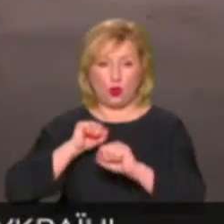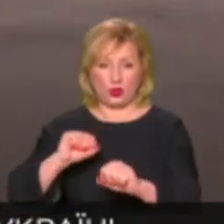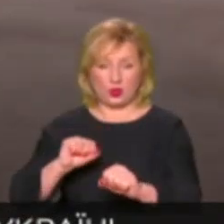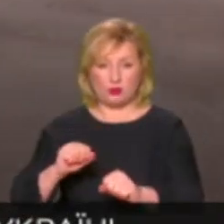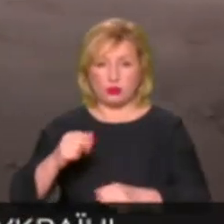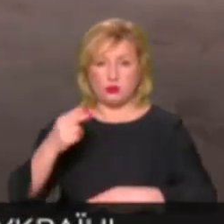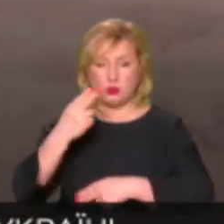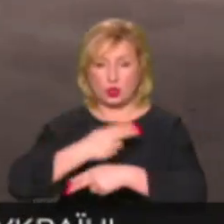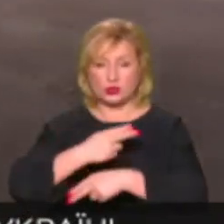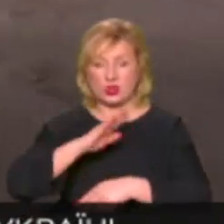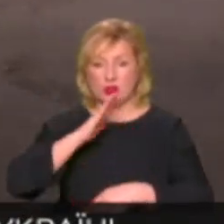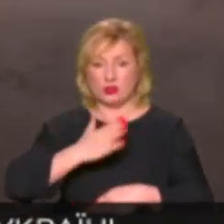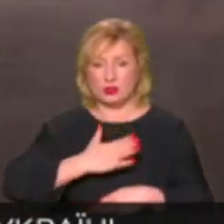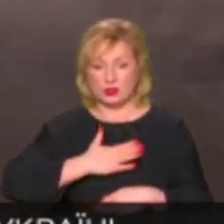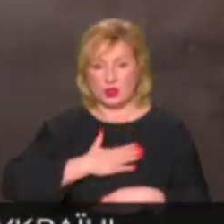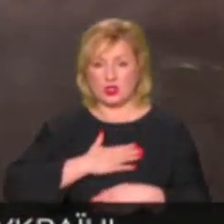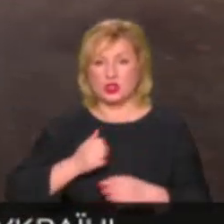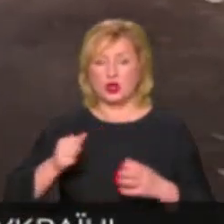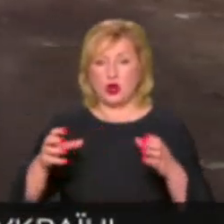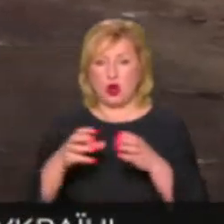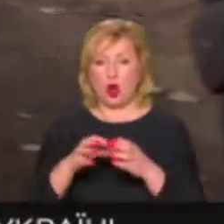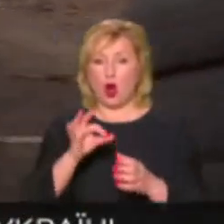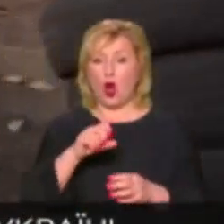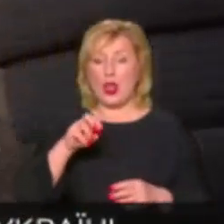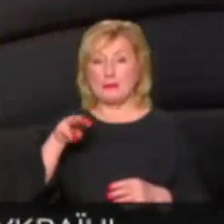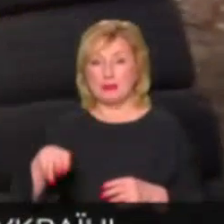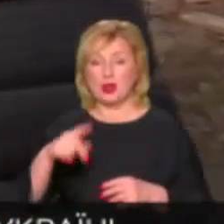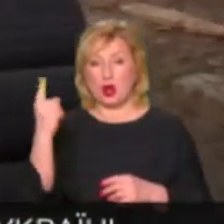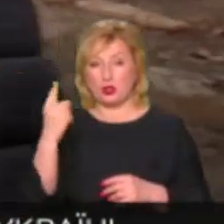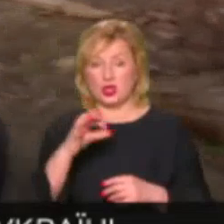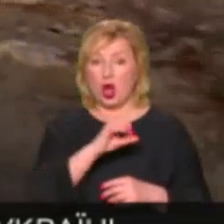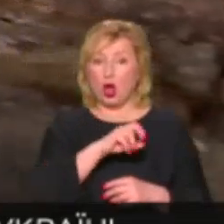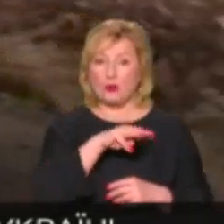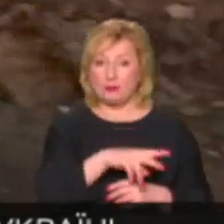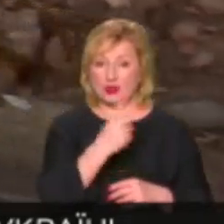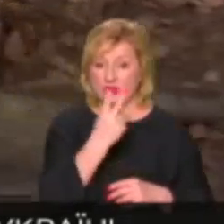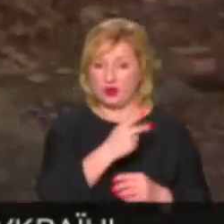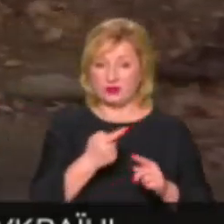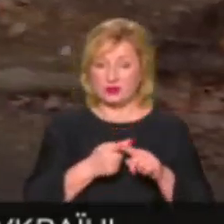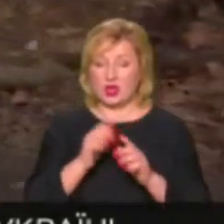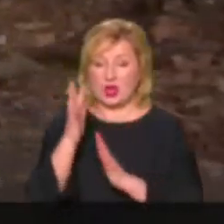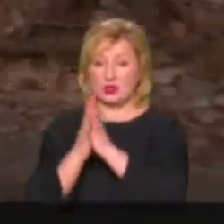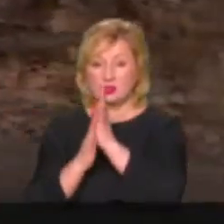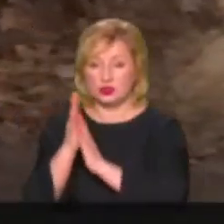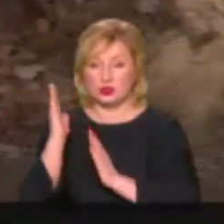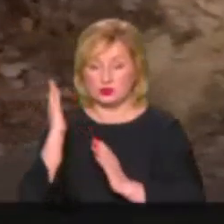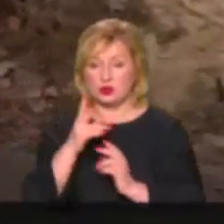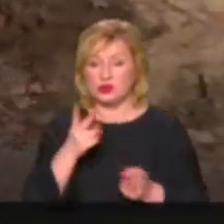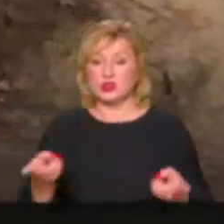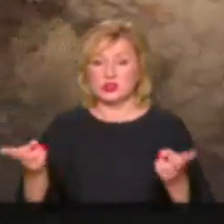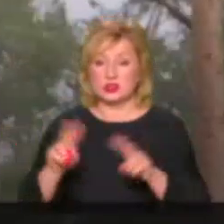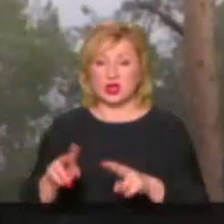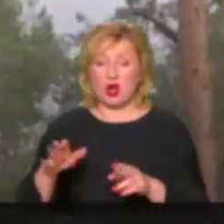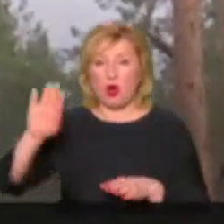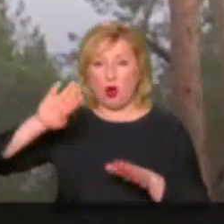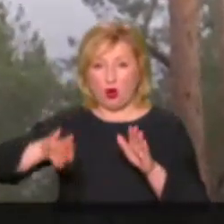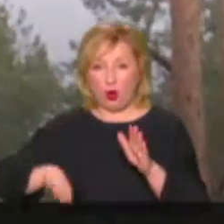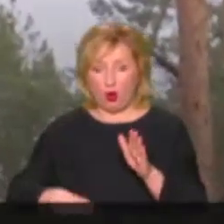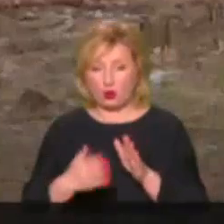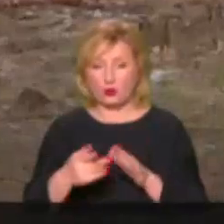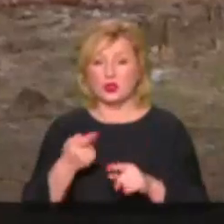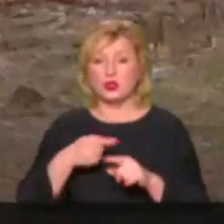це по-перше. Рельєф у нас, поля тоді розкисли болото, танки вони сідали. Дуже поміг